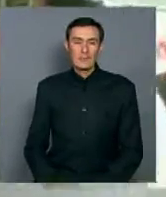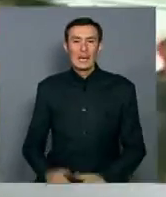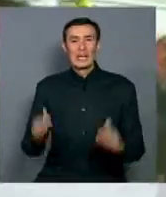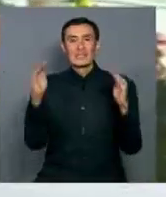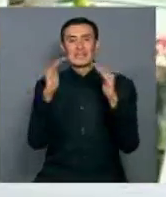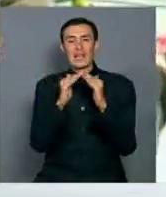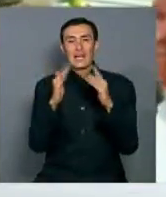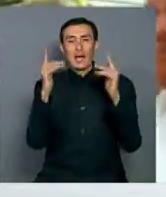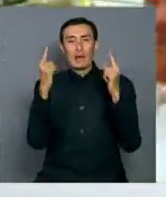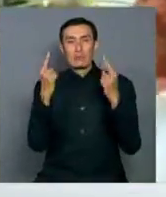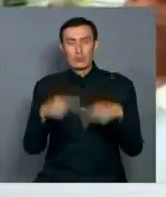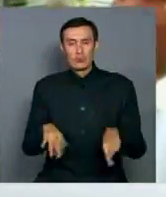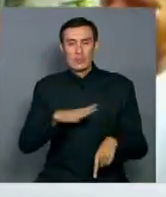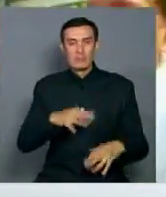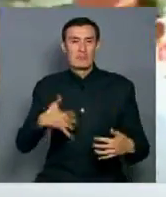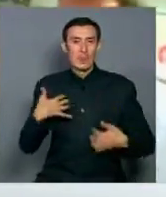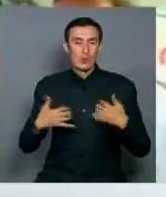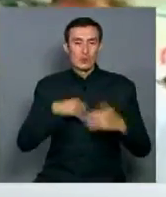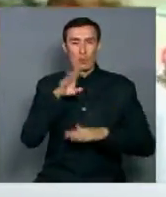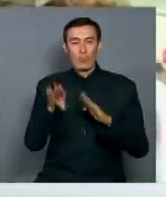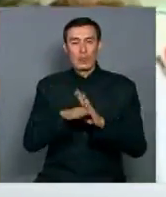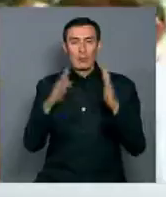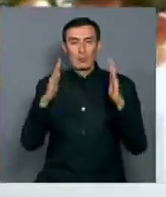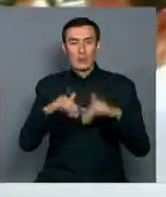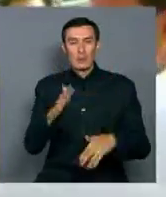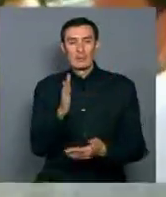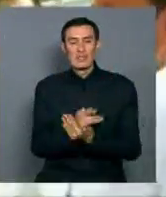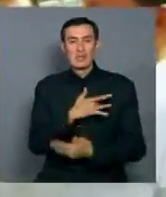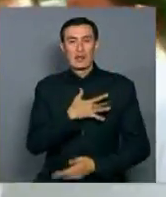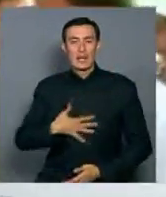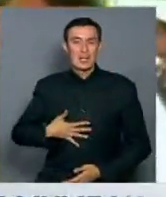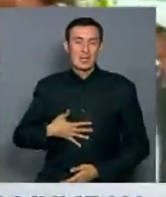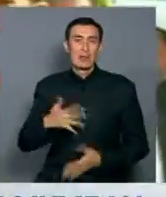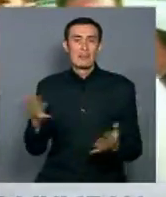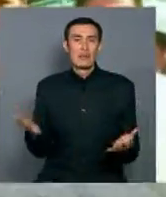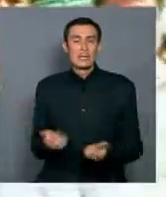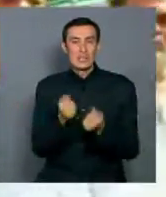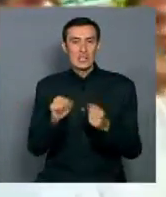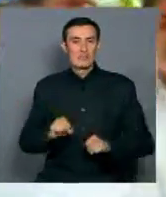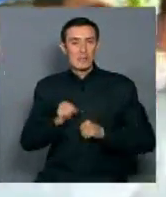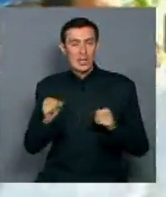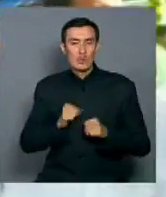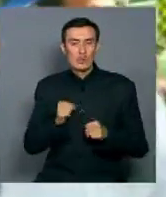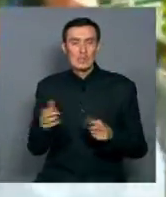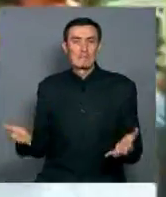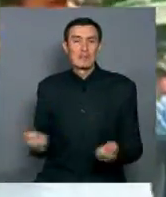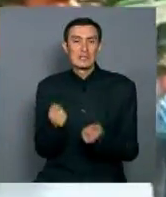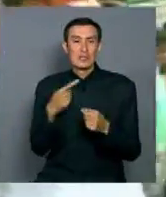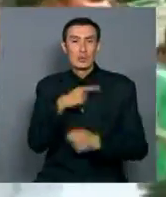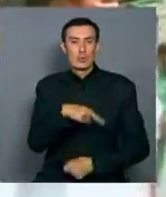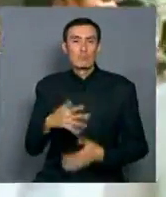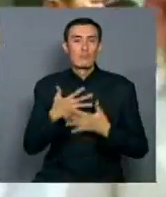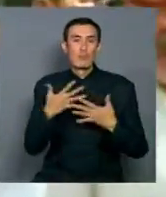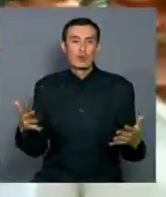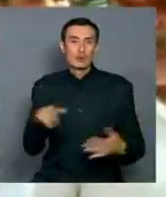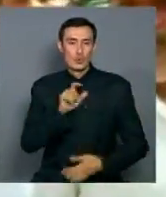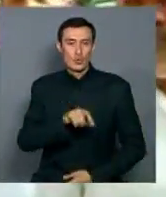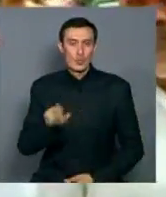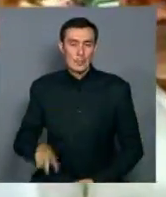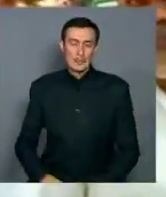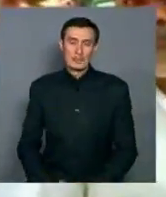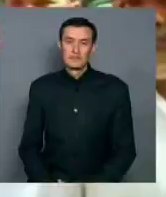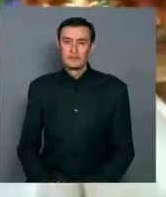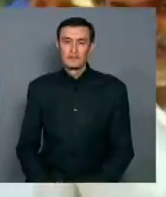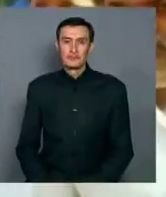Здание обрушилось, и мы боимся, что под обломками есть пострадавшие. Пожарные спасатели сейчас пытаются извлечь из-под завалов как можно больше людей.